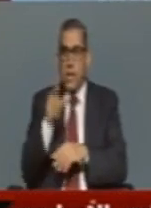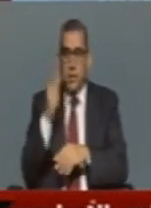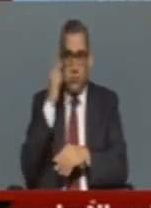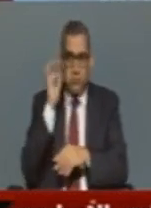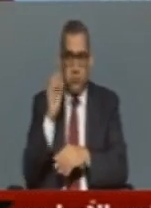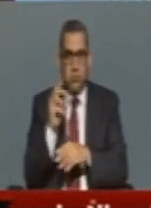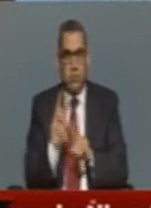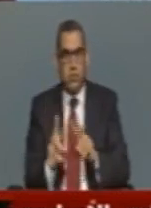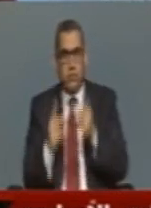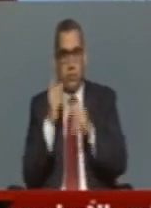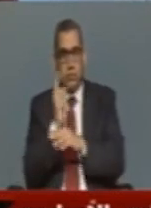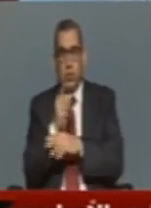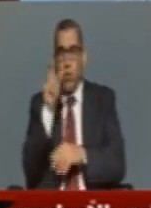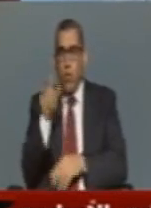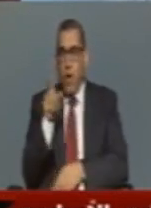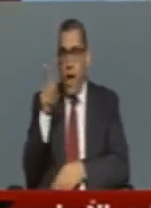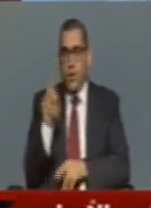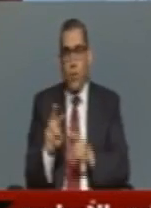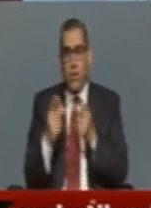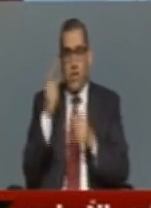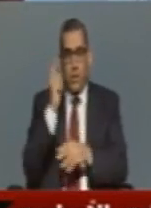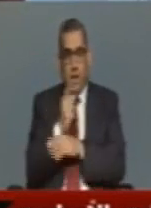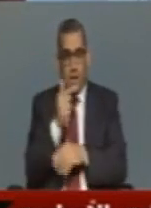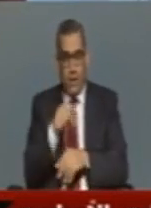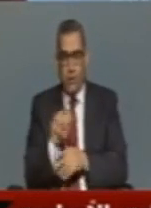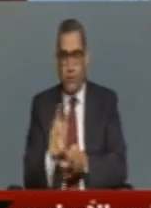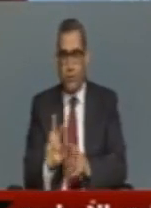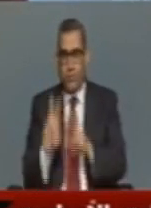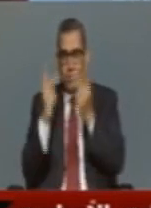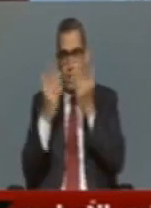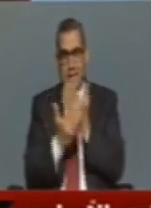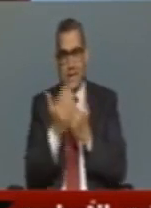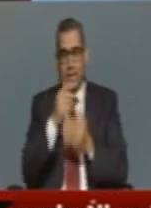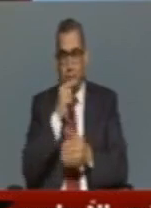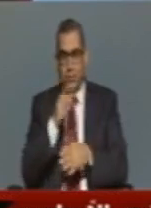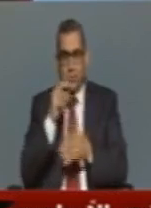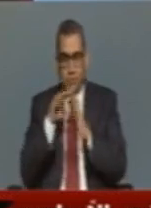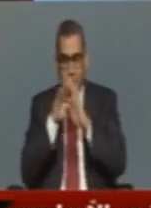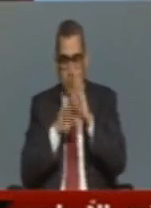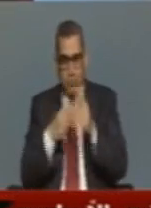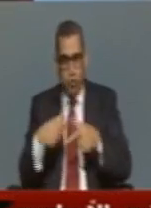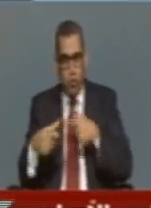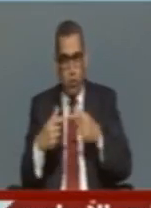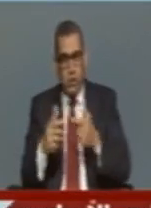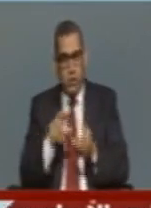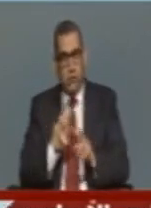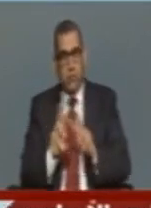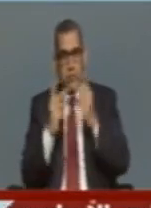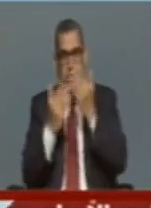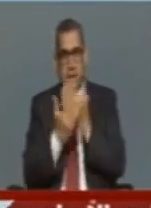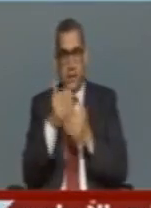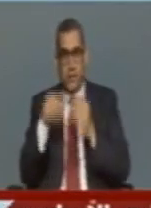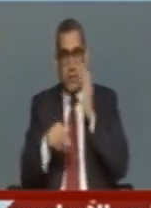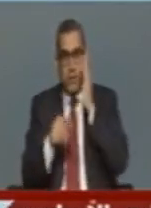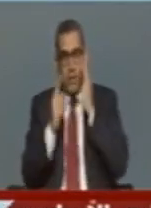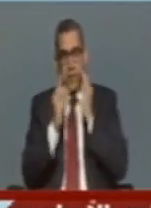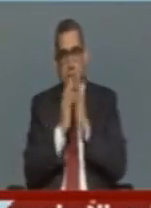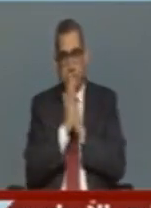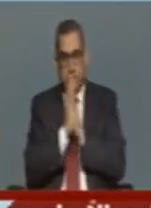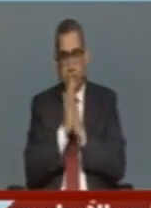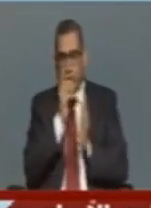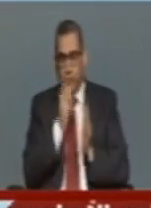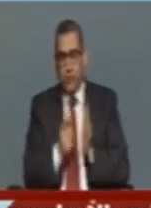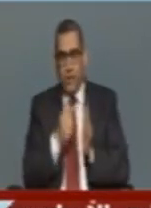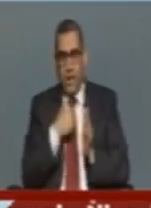دور المعلم اختلف فخامة الرئيس، ونفس الكلام في التطور التكنولوجي والتحول التكنولوجي. فبعد إذن فخامتك، أنا بس